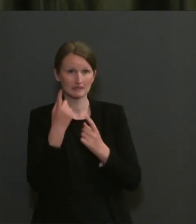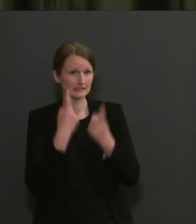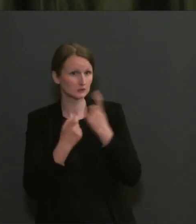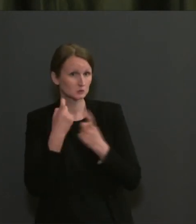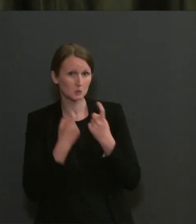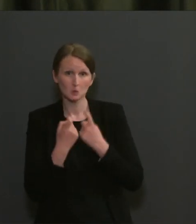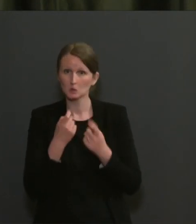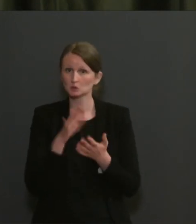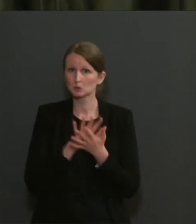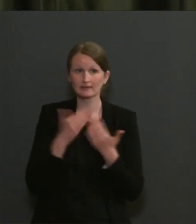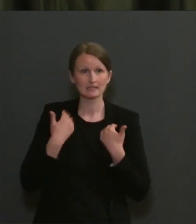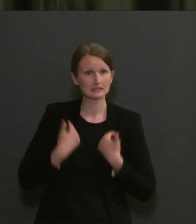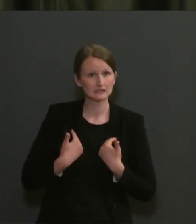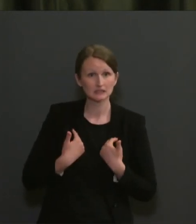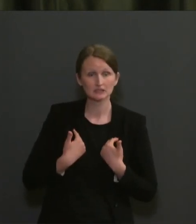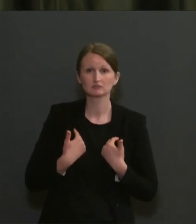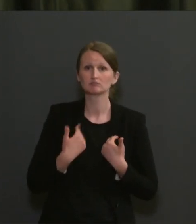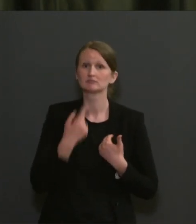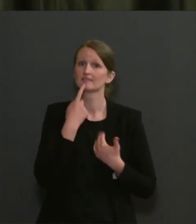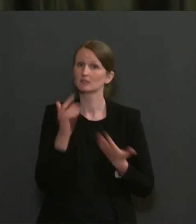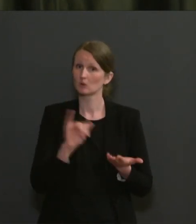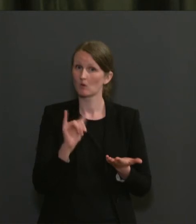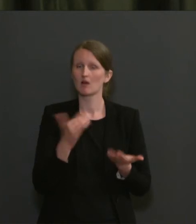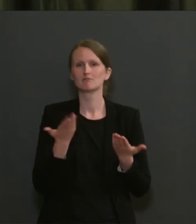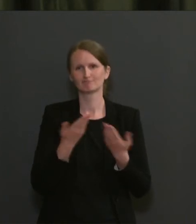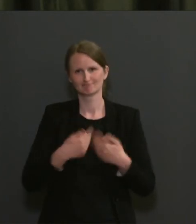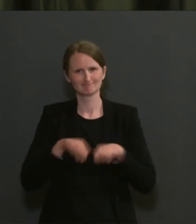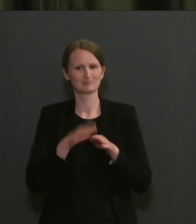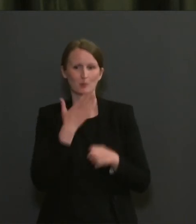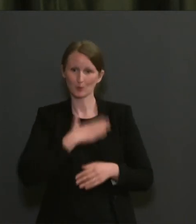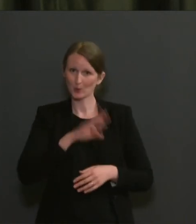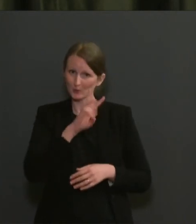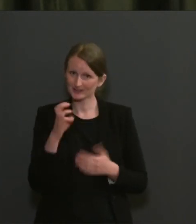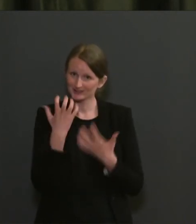passer un bon week-end. Restons conscients, restons